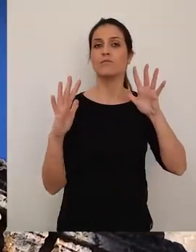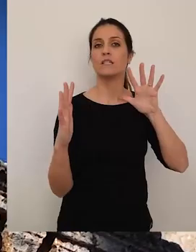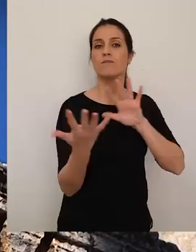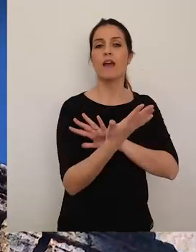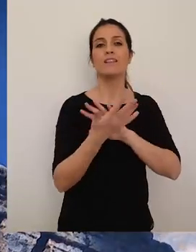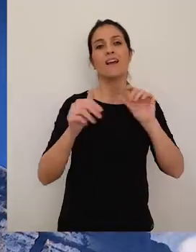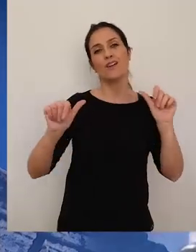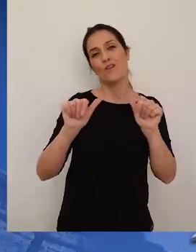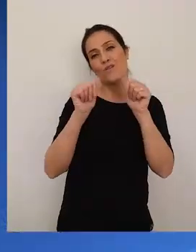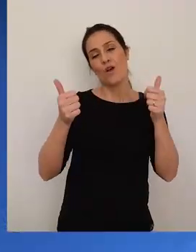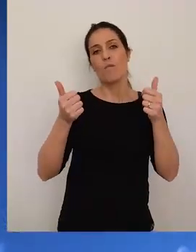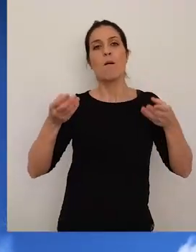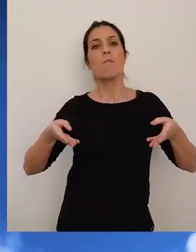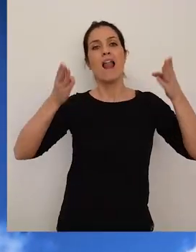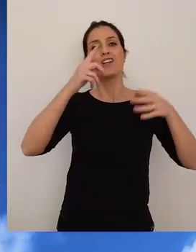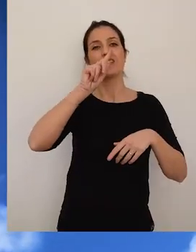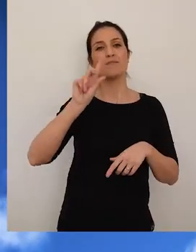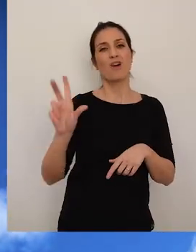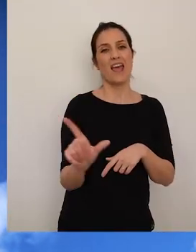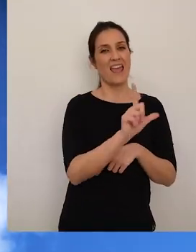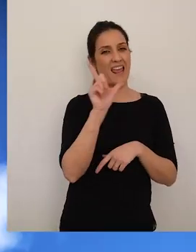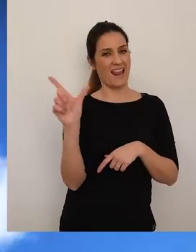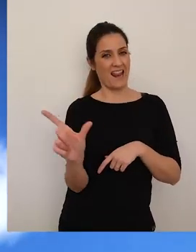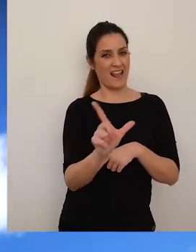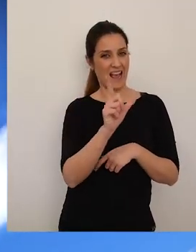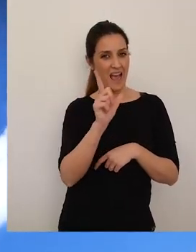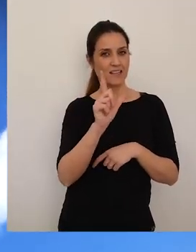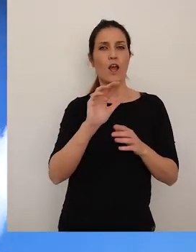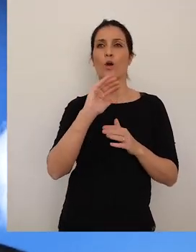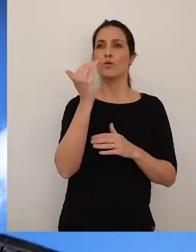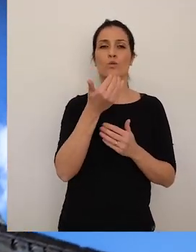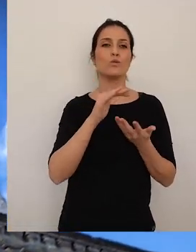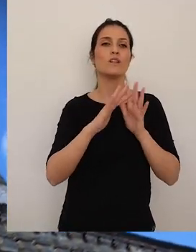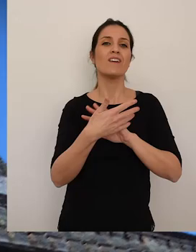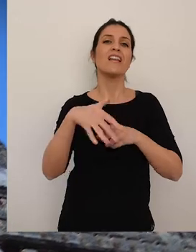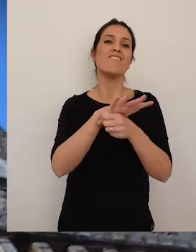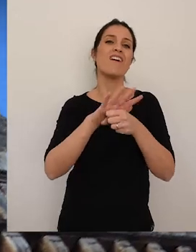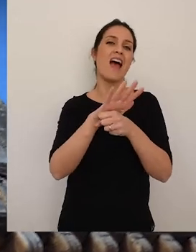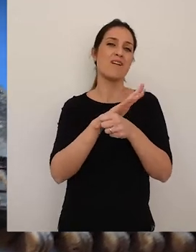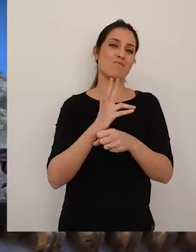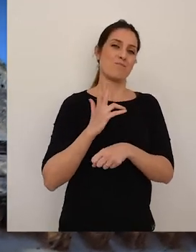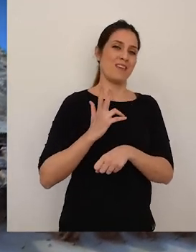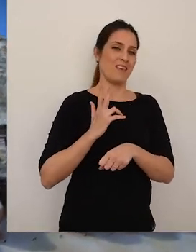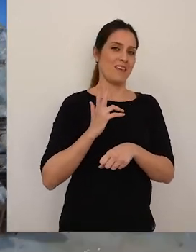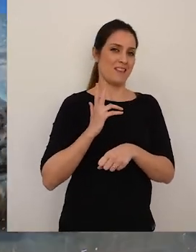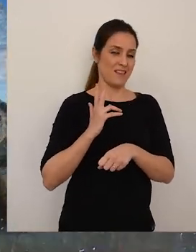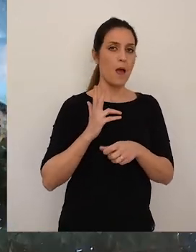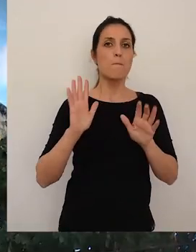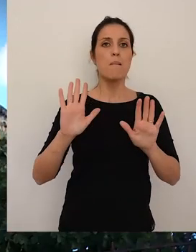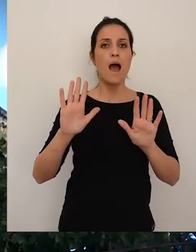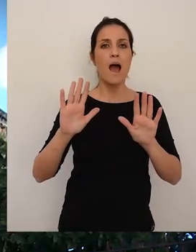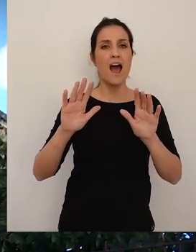di un palazzo gentilizio, conferendo a tutto l'immobile un aspetto signorile, ma senza perdere le connotazioni di un